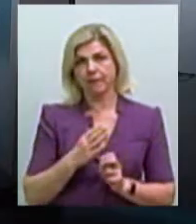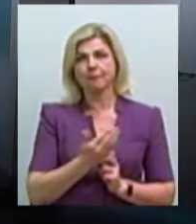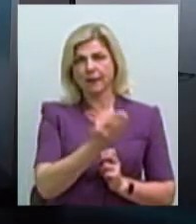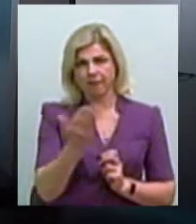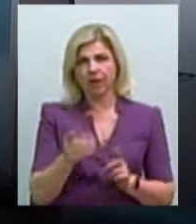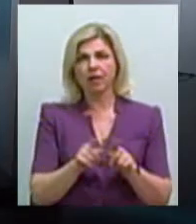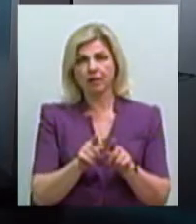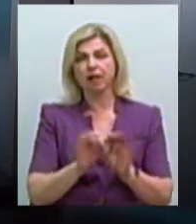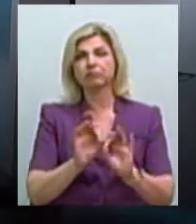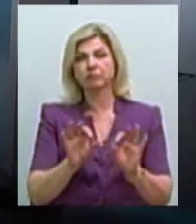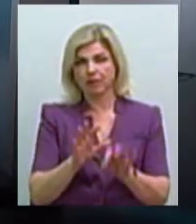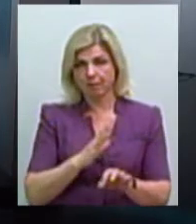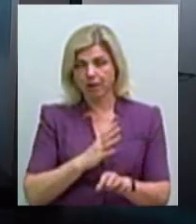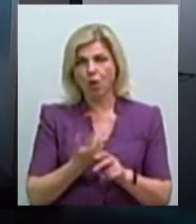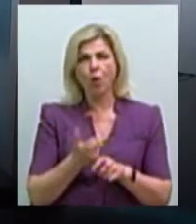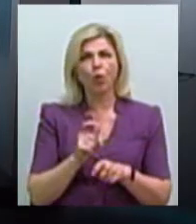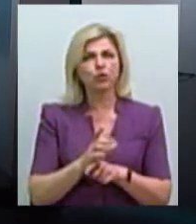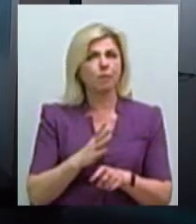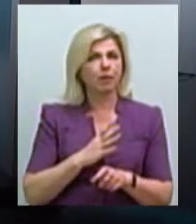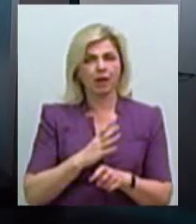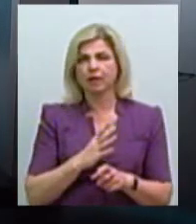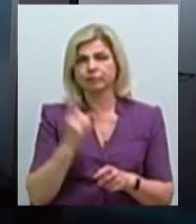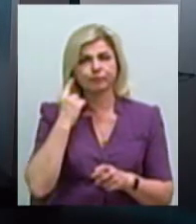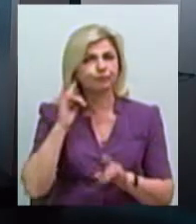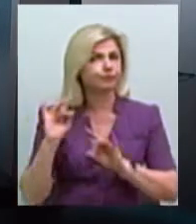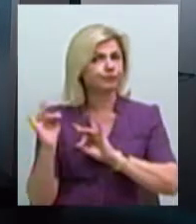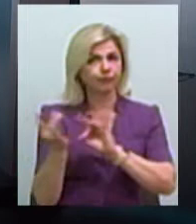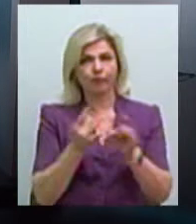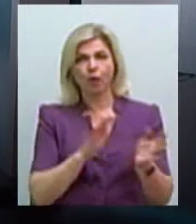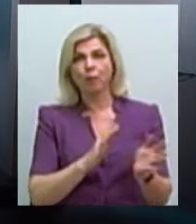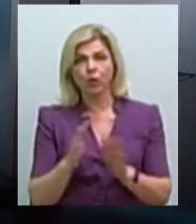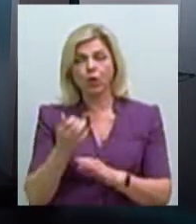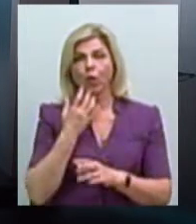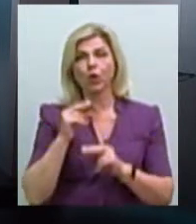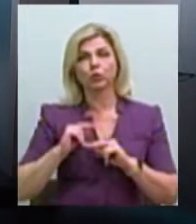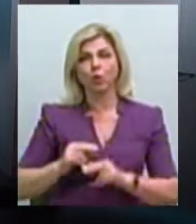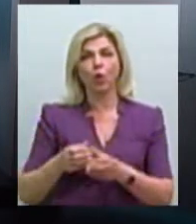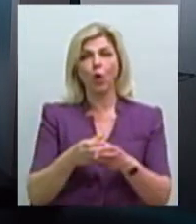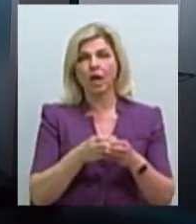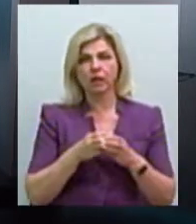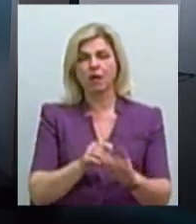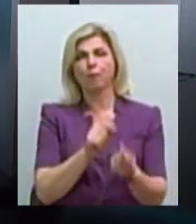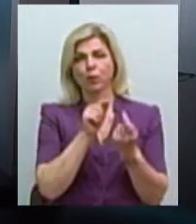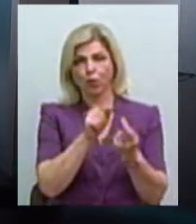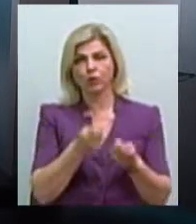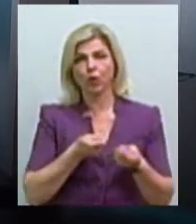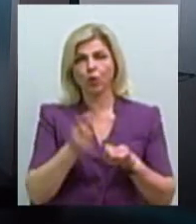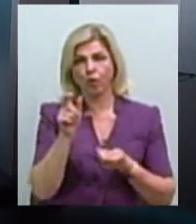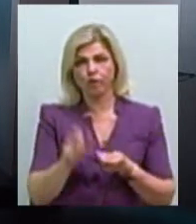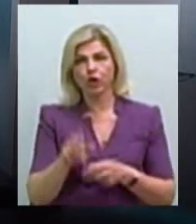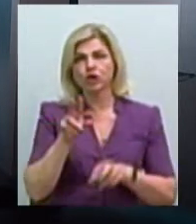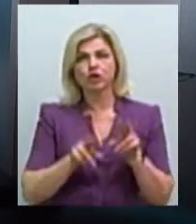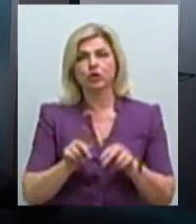так само, це були дуже бурхливі події, коли трудовий колектив виступив проти керівника, вважаючи, що він проводить